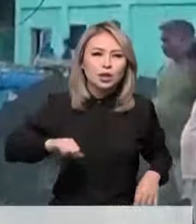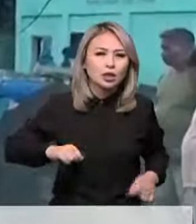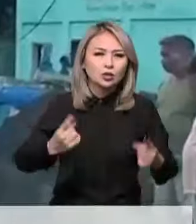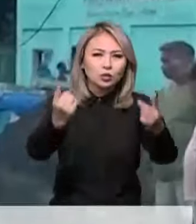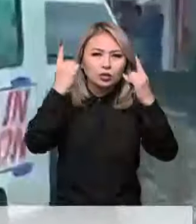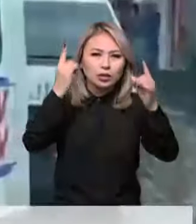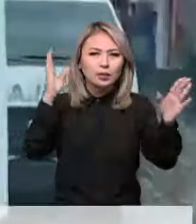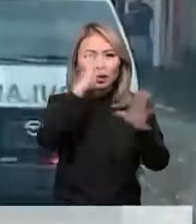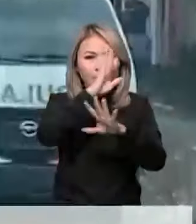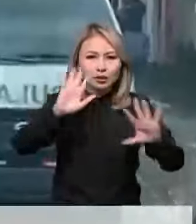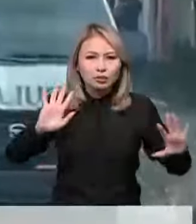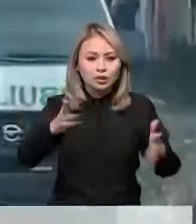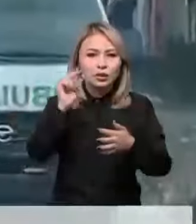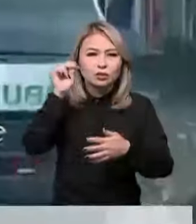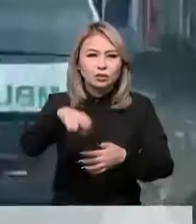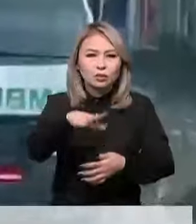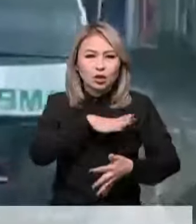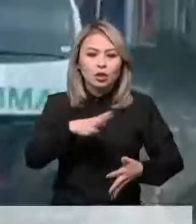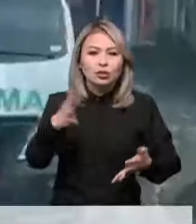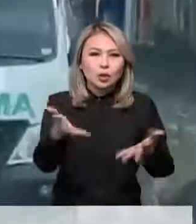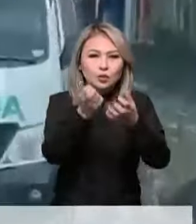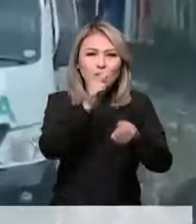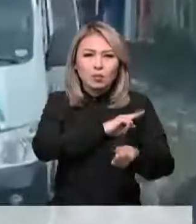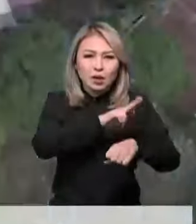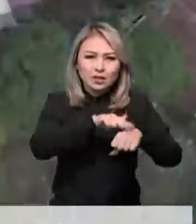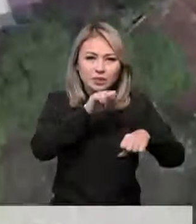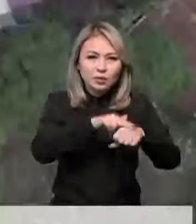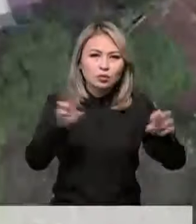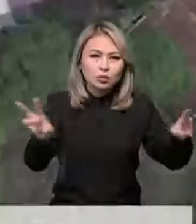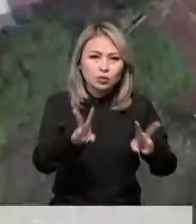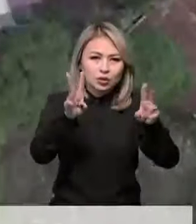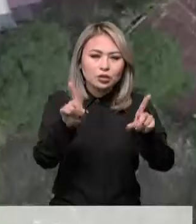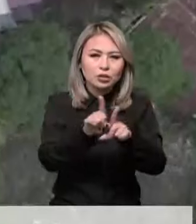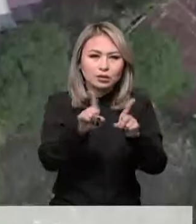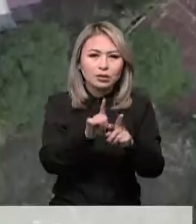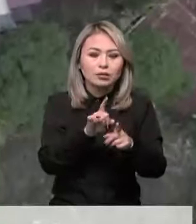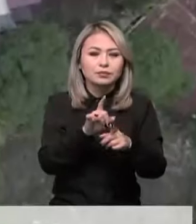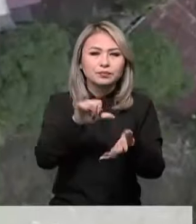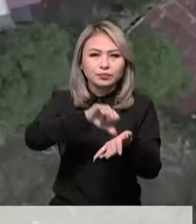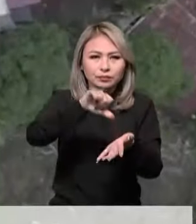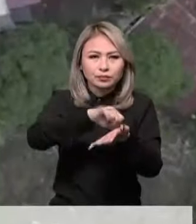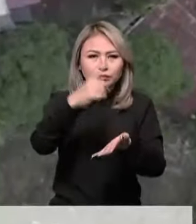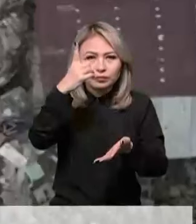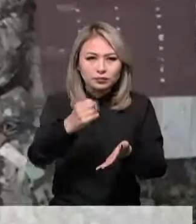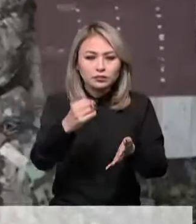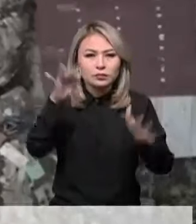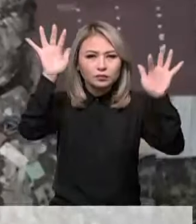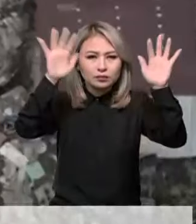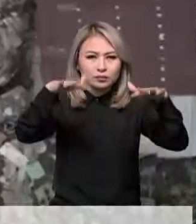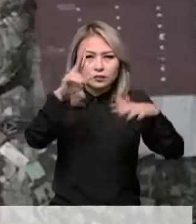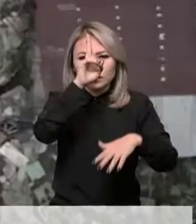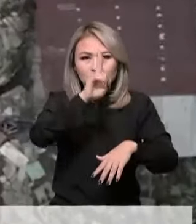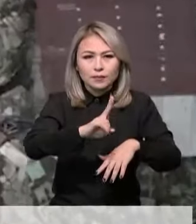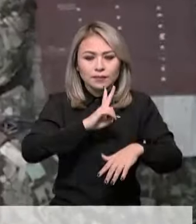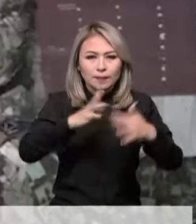тарихындағы ең жойқын табиғи апаттың бірі дейді сарапшылар. Құтқару ісіне полиция мен өрт сөндірушілер де тартылған. Бір күннің ішінде жауын шашының